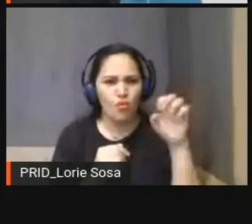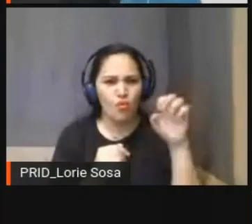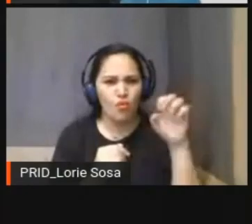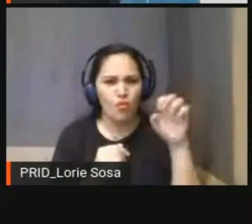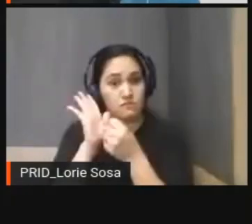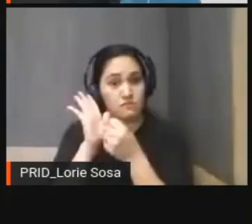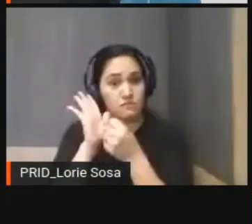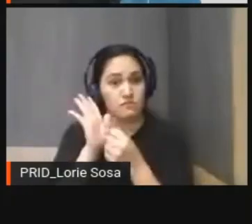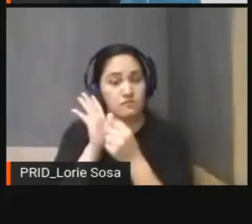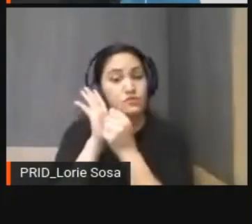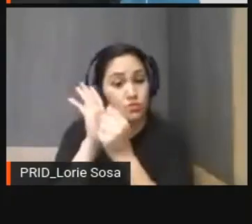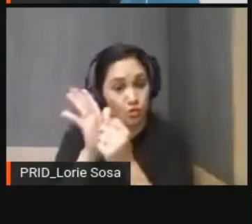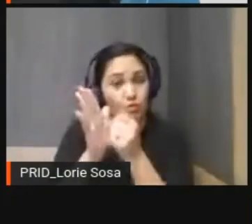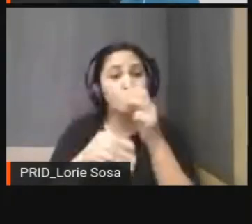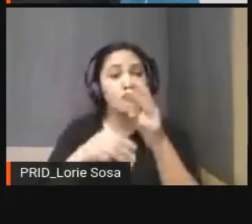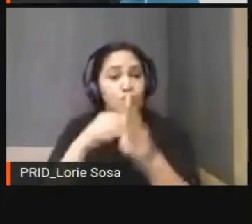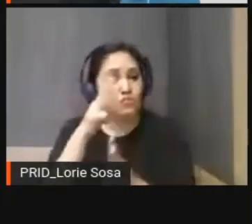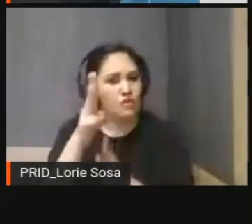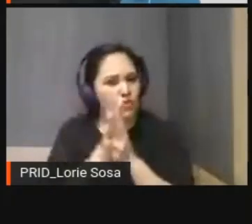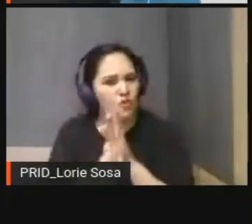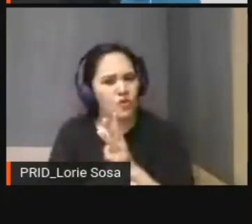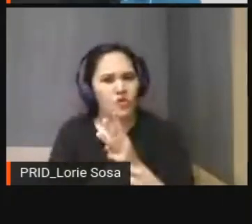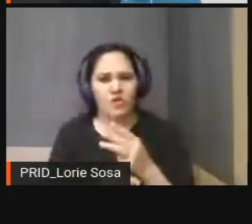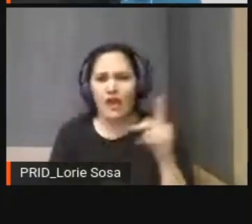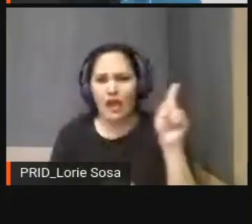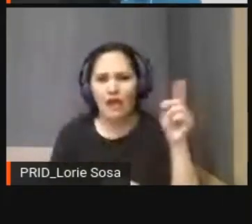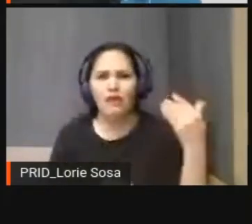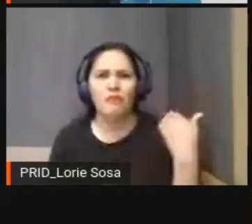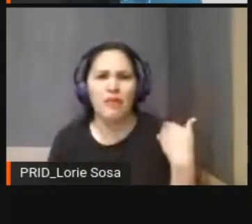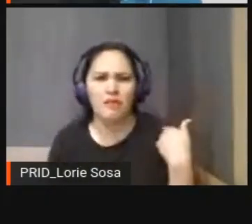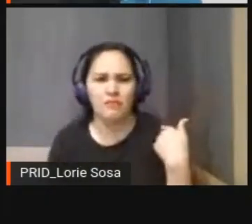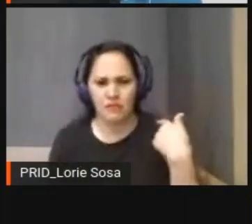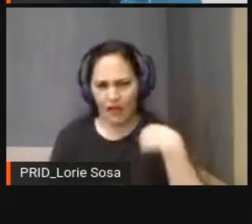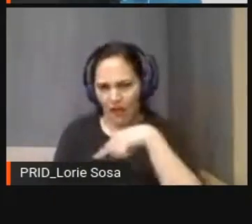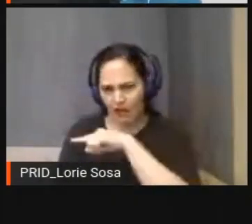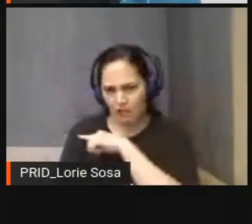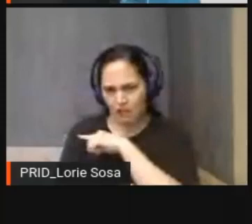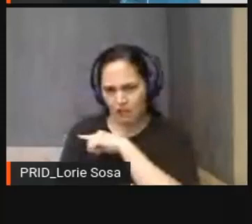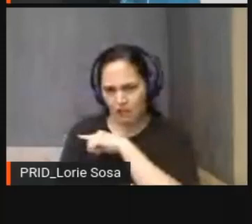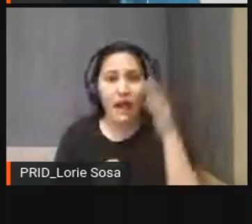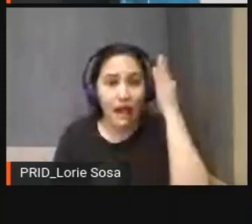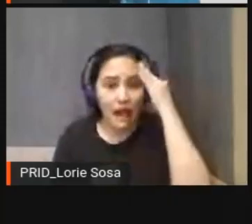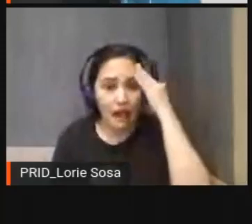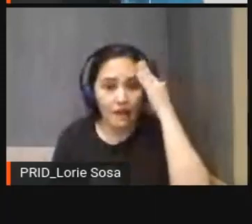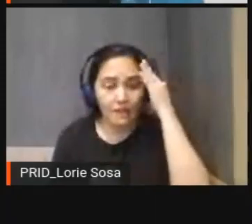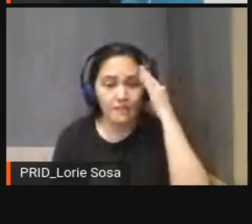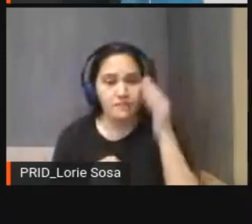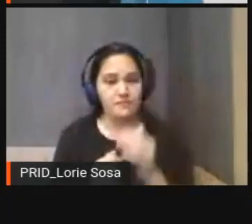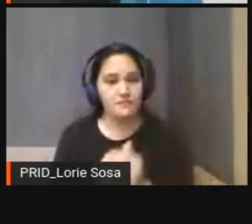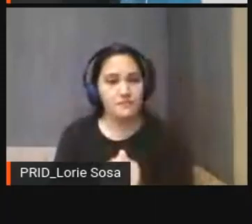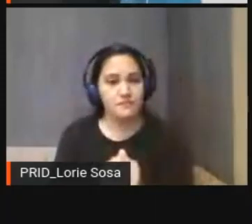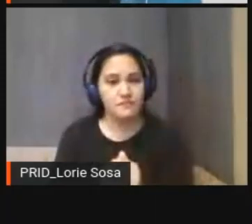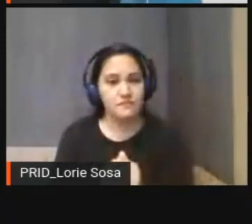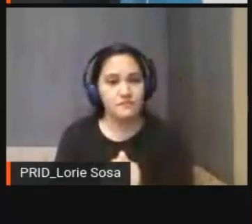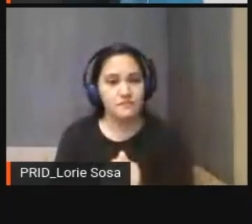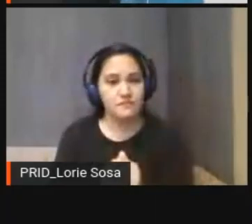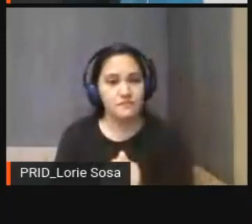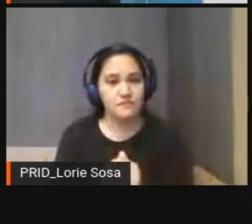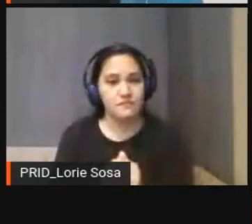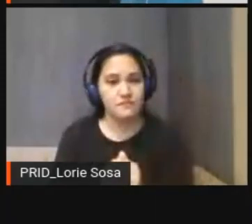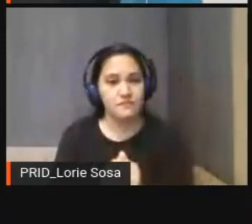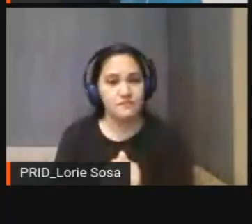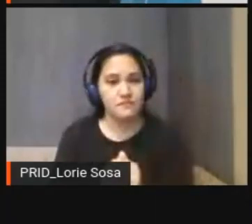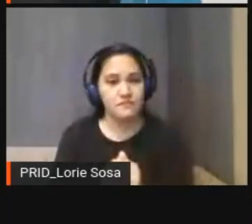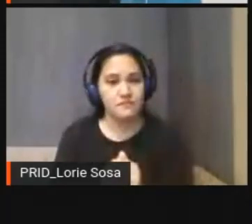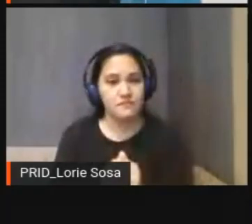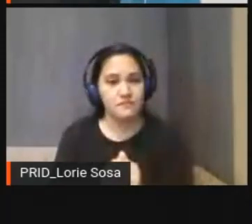let us show the world what we've got. Dahil alam ko marami sa atin, no, kailangan lang ng konting push pa.